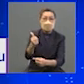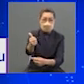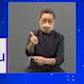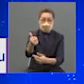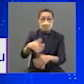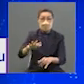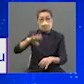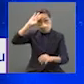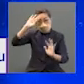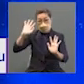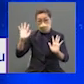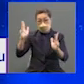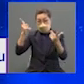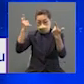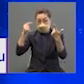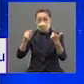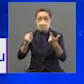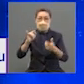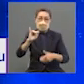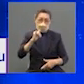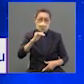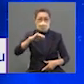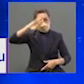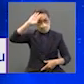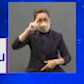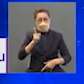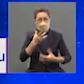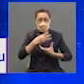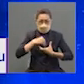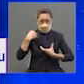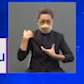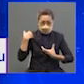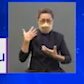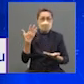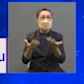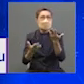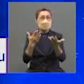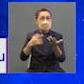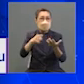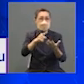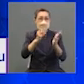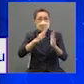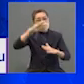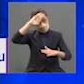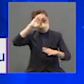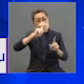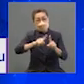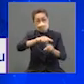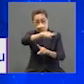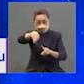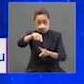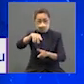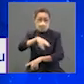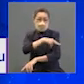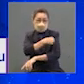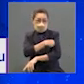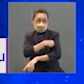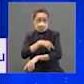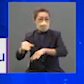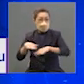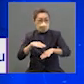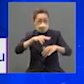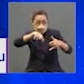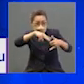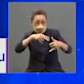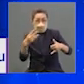ลดอัตราการเสียชีวิตรวมไปถึงพี่น้องประชาชนนะคะสามารถที่จะเข้าสู่ระบบการรักษาดูแลผู้ป่วยโควิด-19 หลังรักษ